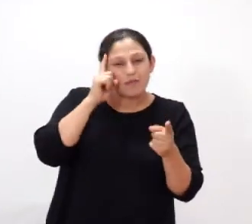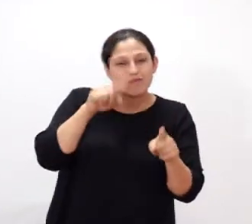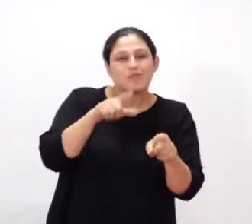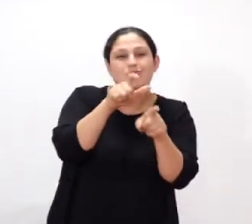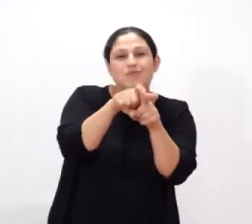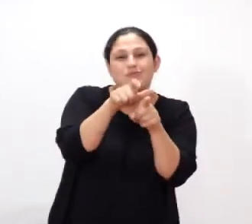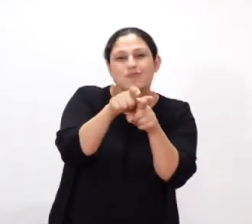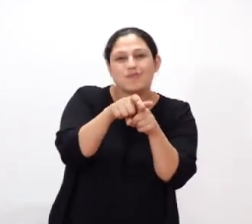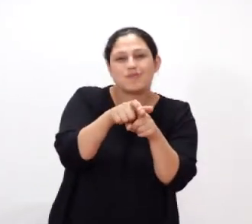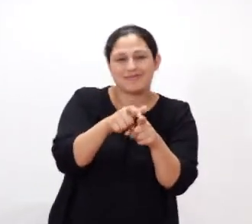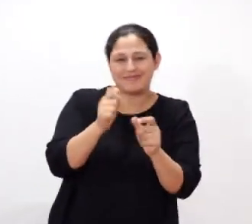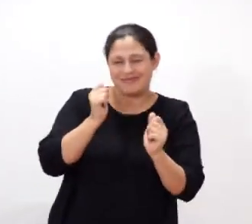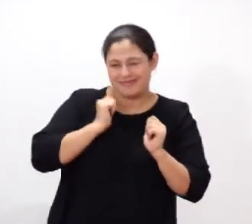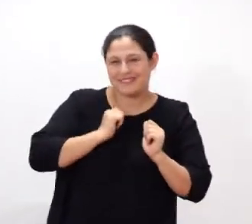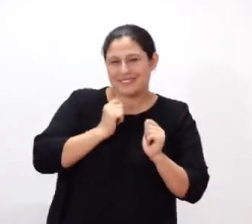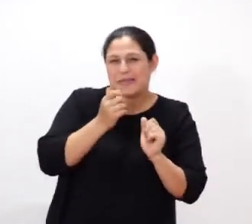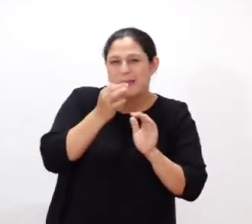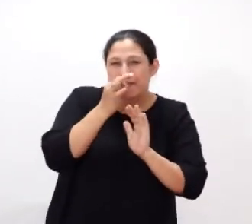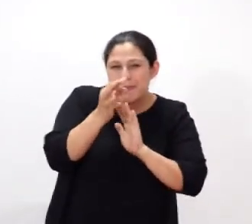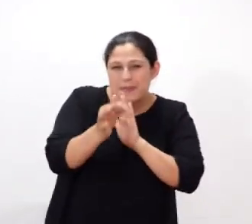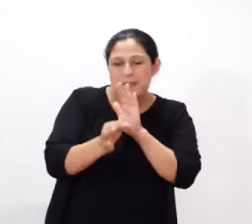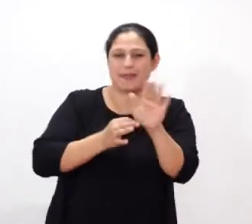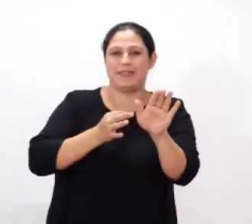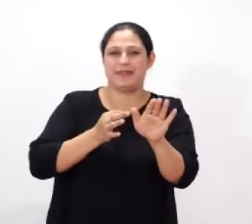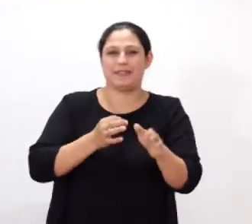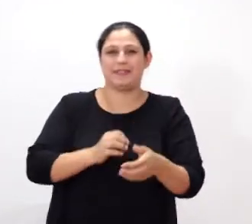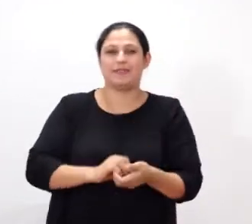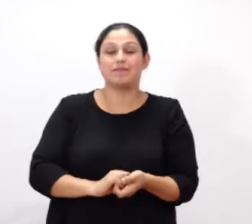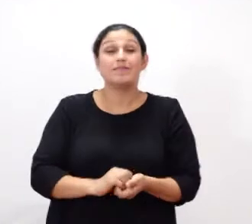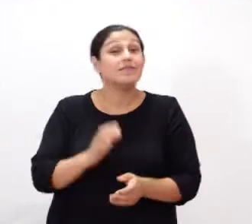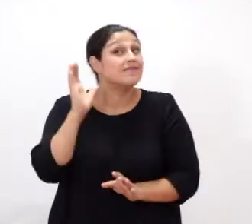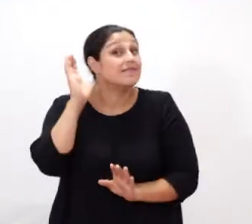ما آیستک گب زنید